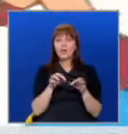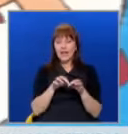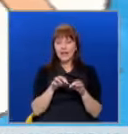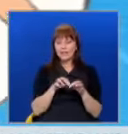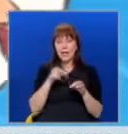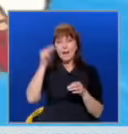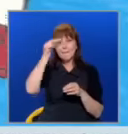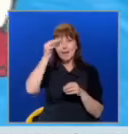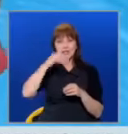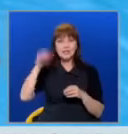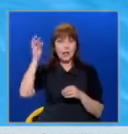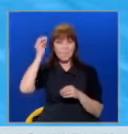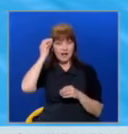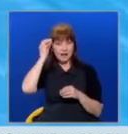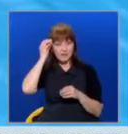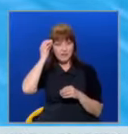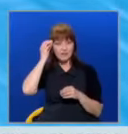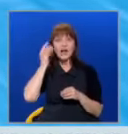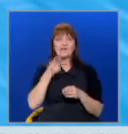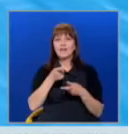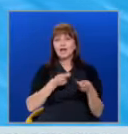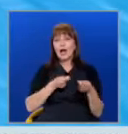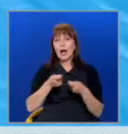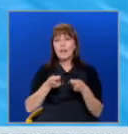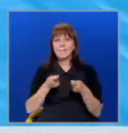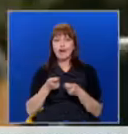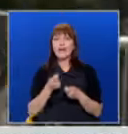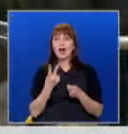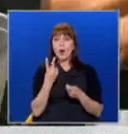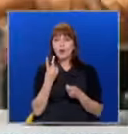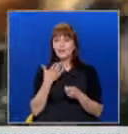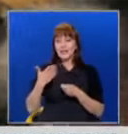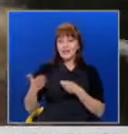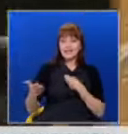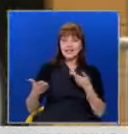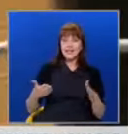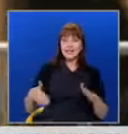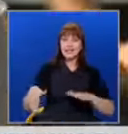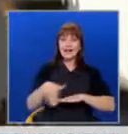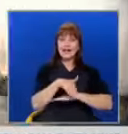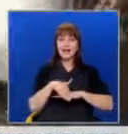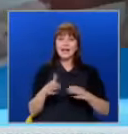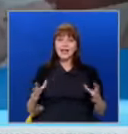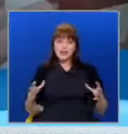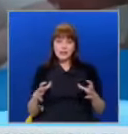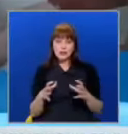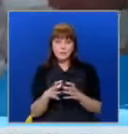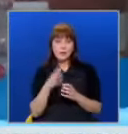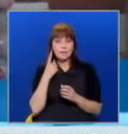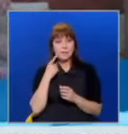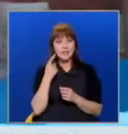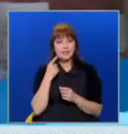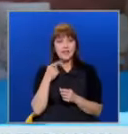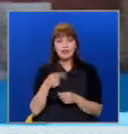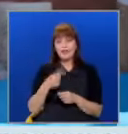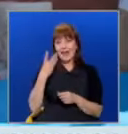Милен Врабевски в рамките на социалната кампания от двете страни на границата за сближаване на младежите от двете държави. Това е